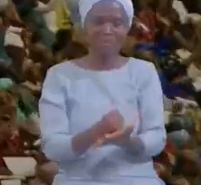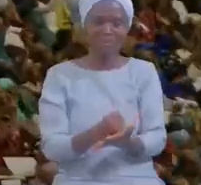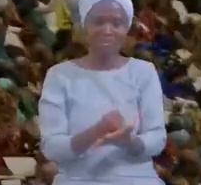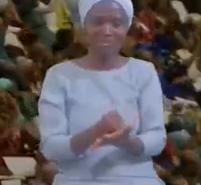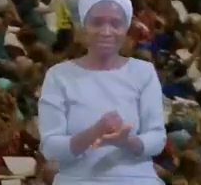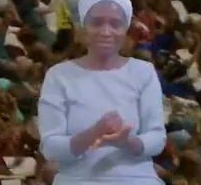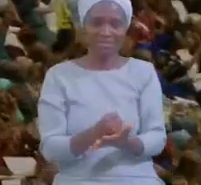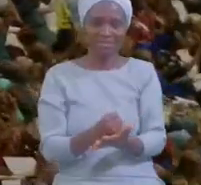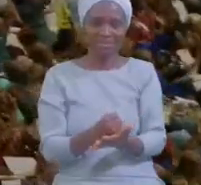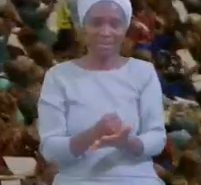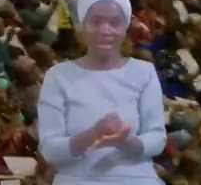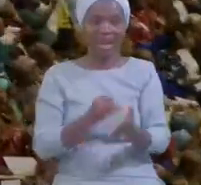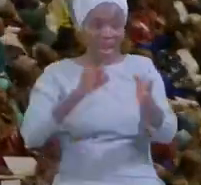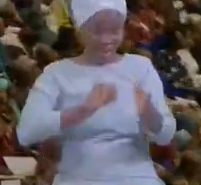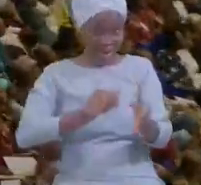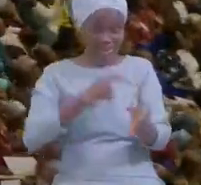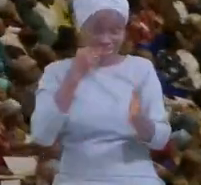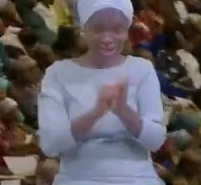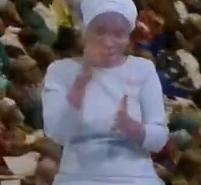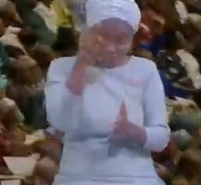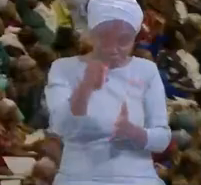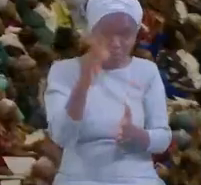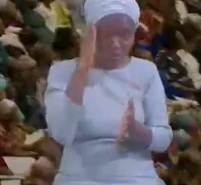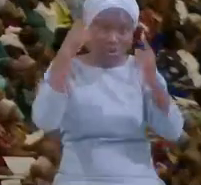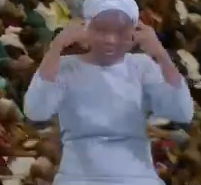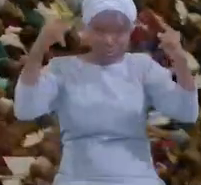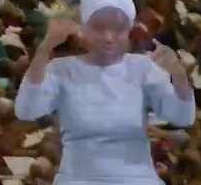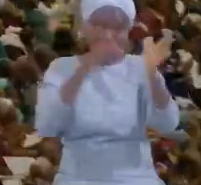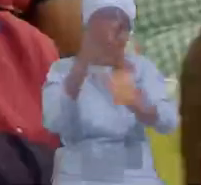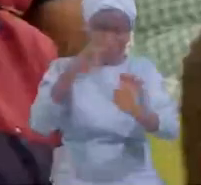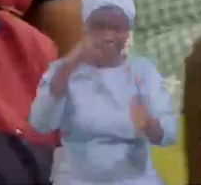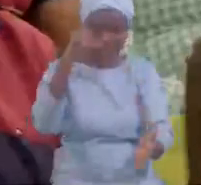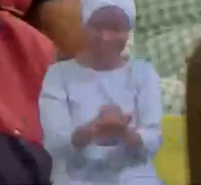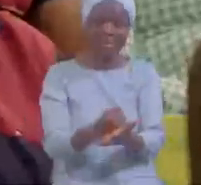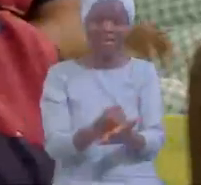Je dis, vous allez réussir.